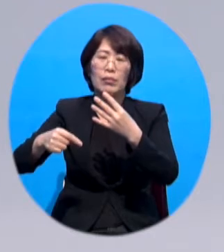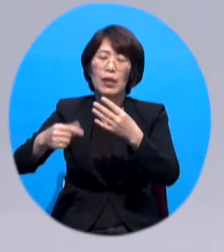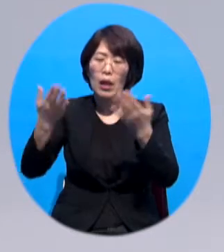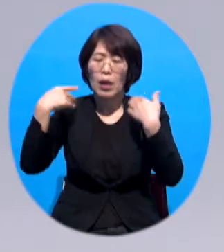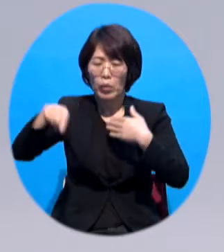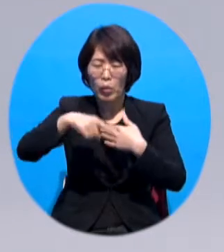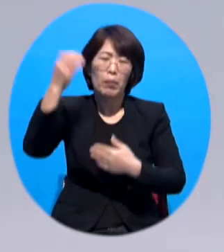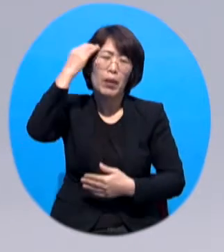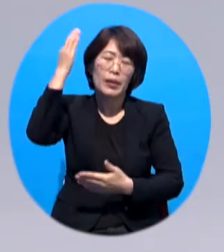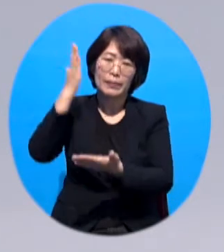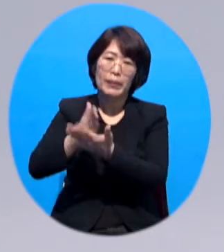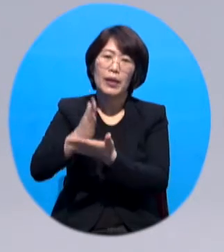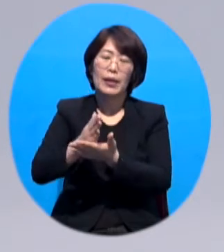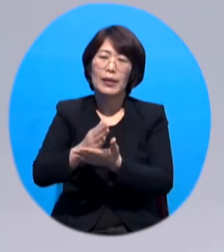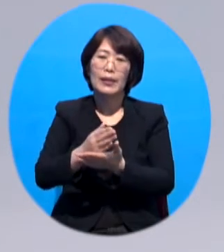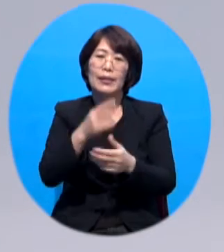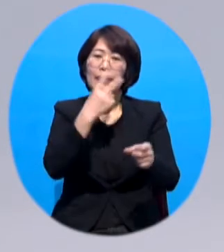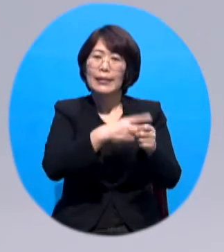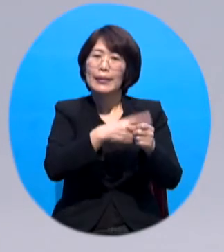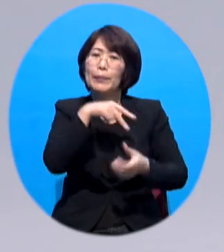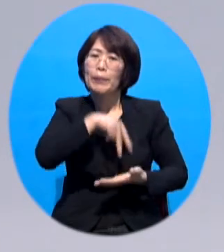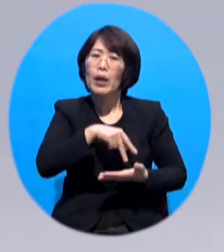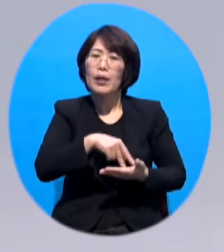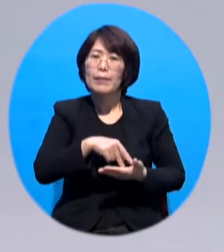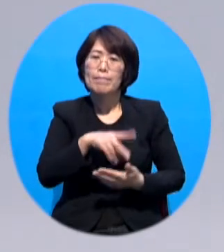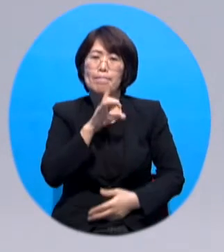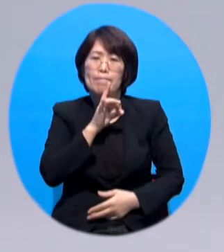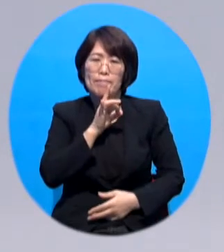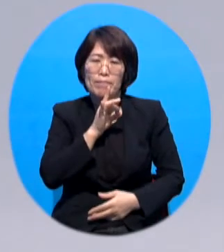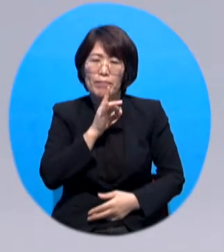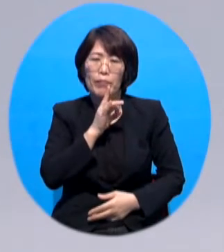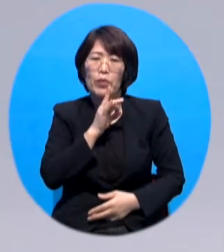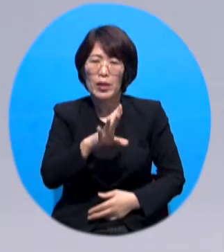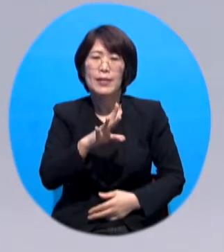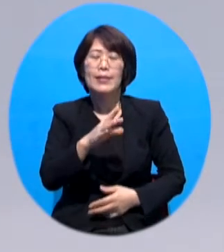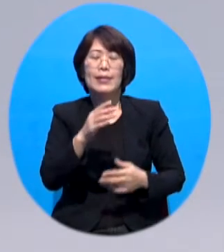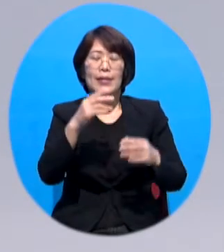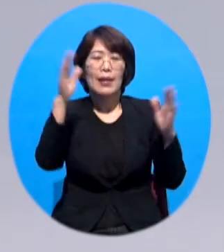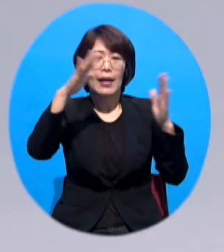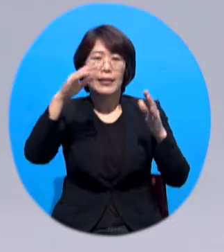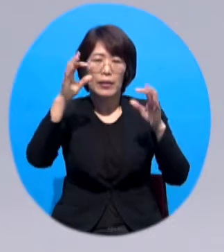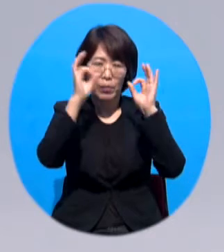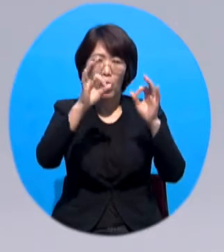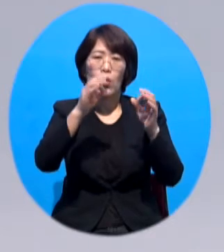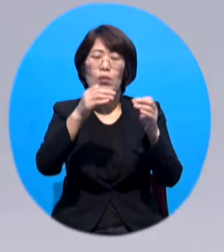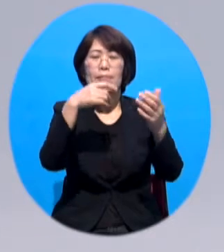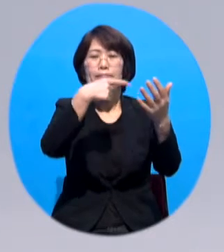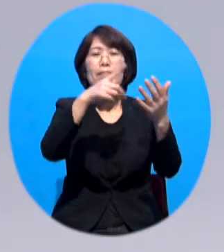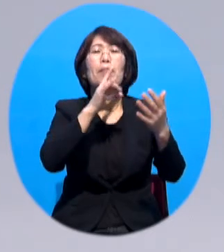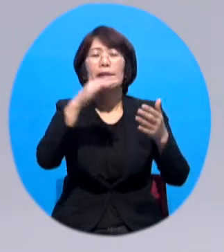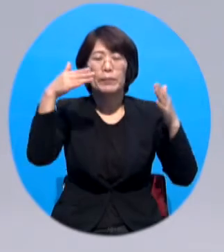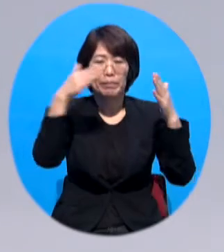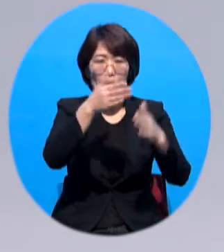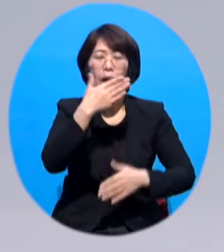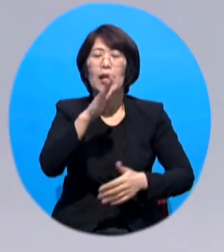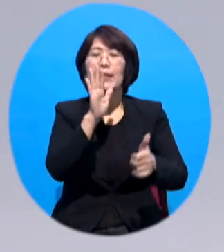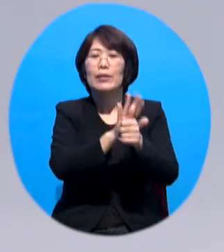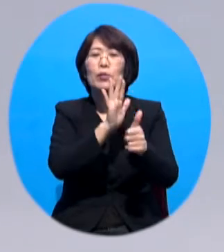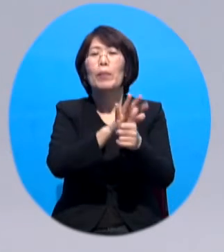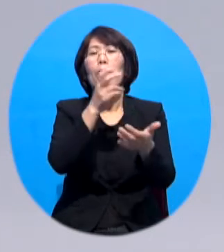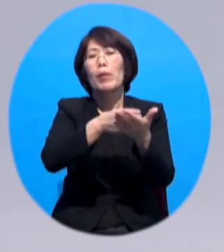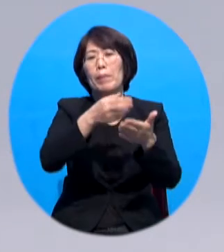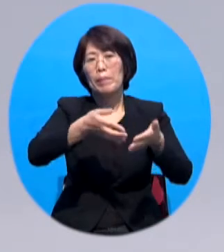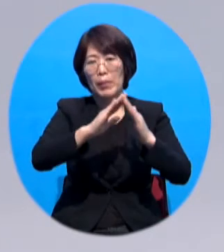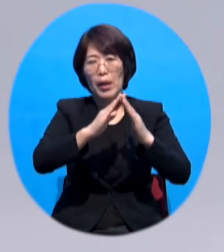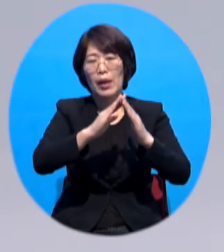않았으면 좋겠습니다 우리 선생님들이 오롯이 아이들만 바라보고 수업을 할 수 있는 그런 안정적인 지원과 제도가